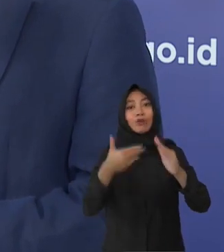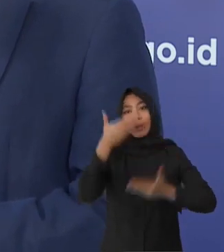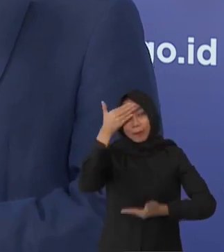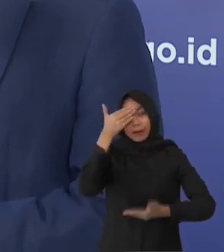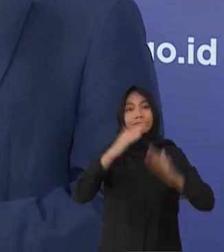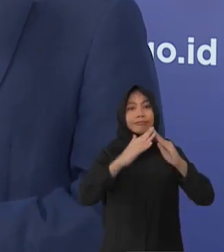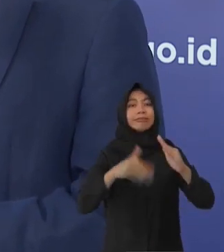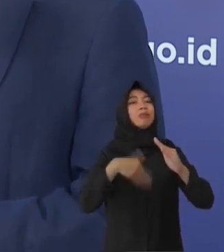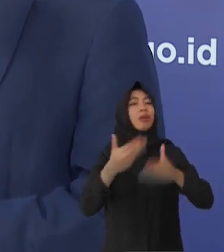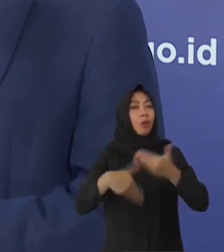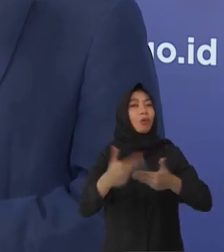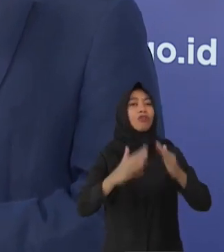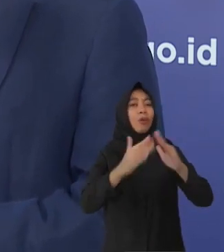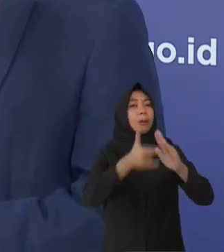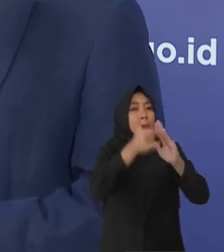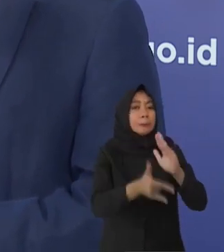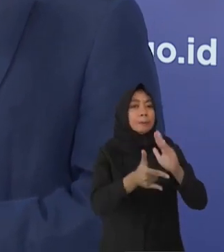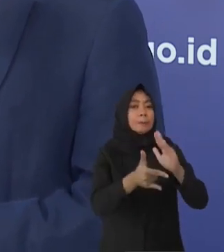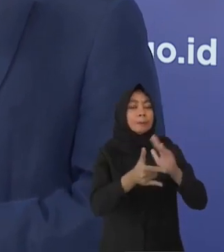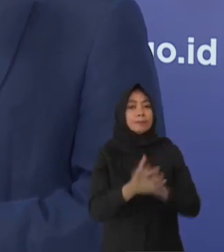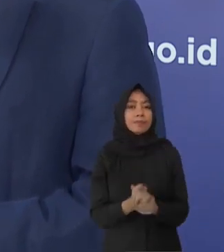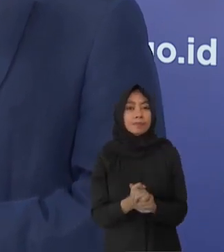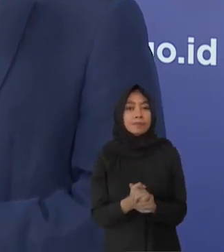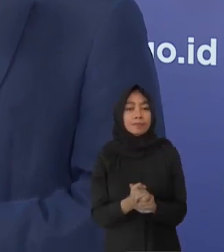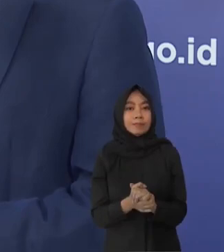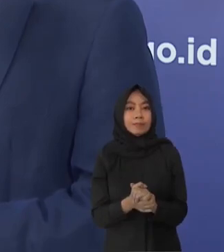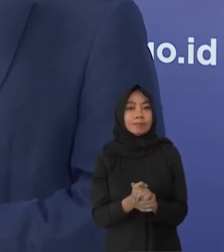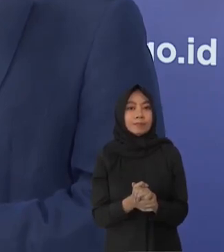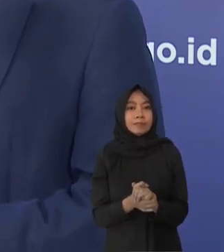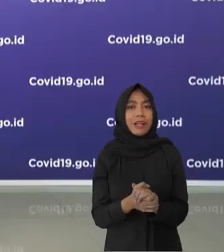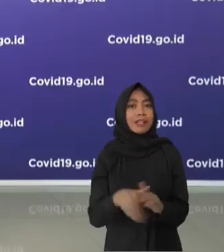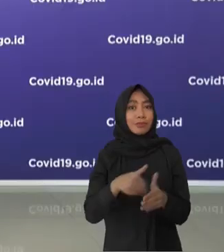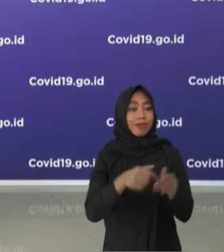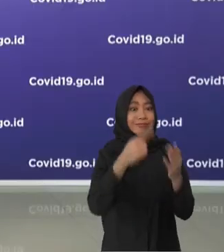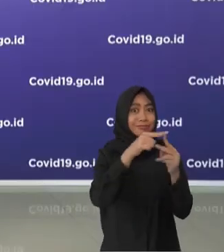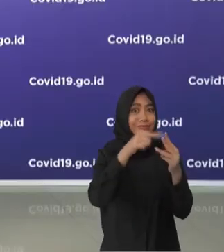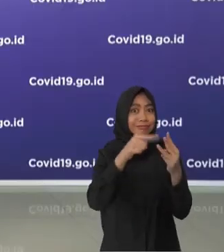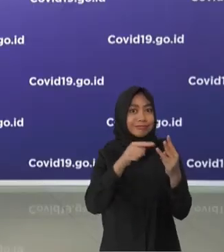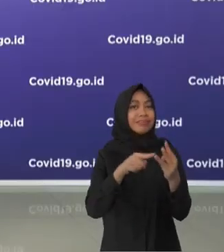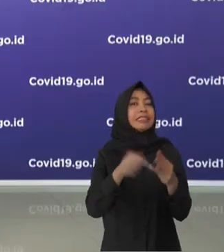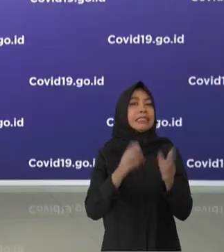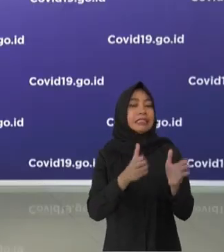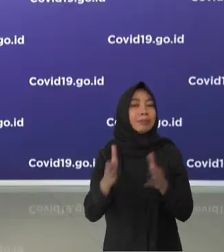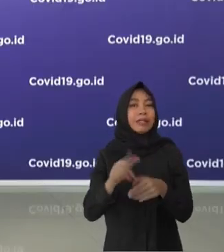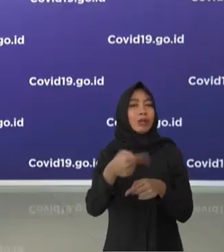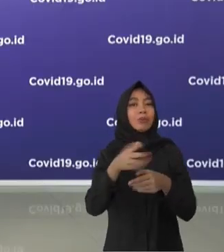dan produktif di rumah. Lakukan semuanya dengan disiplin. Jadilah